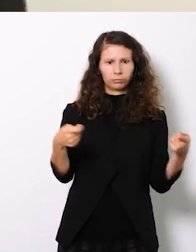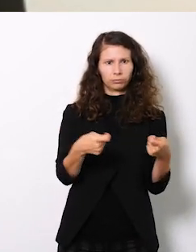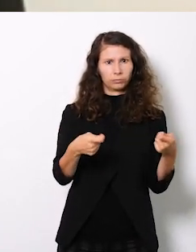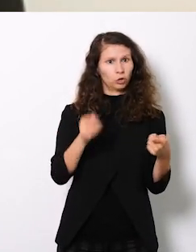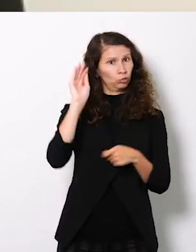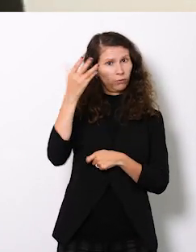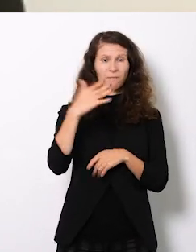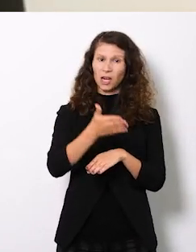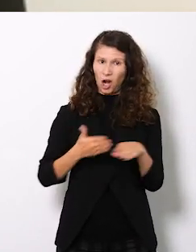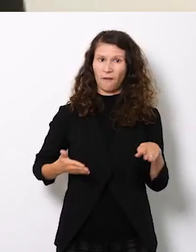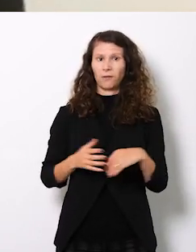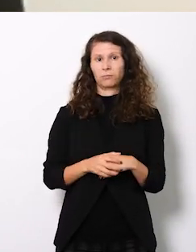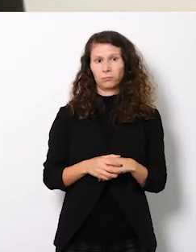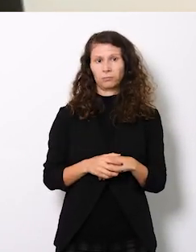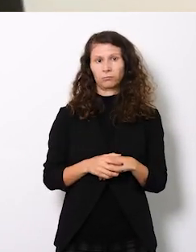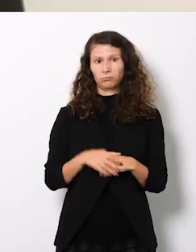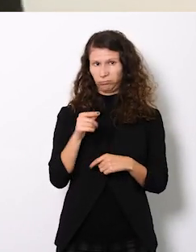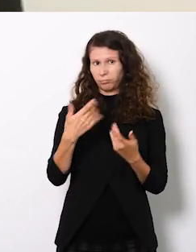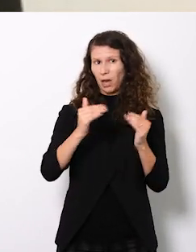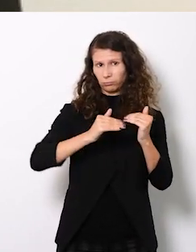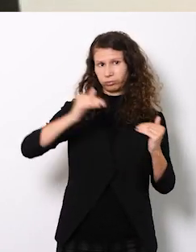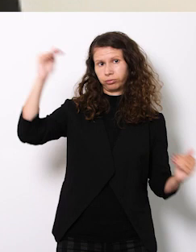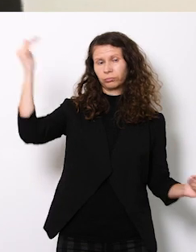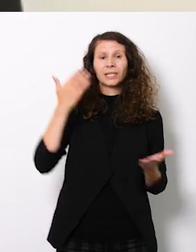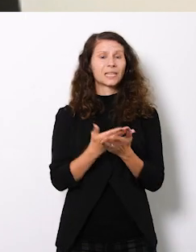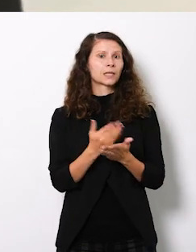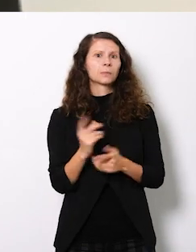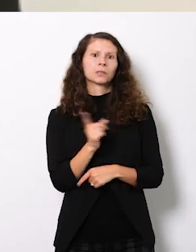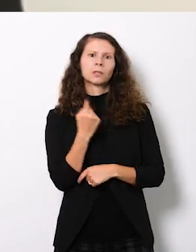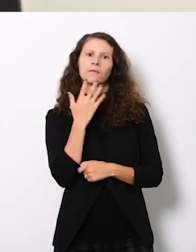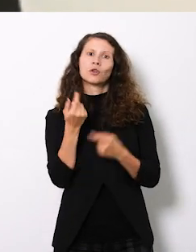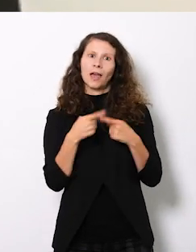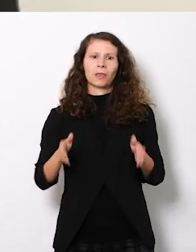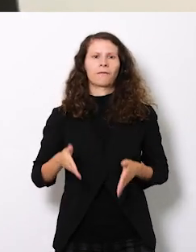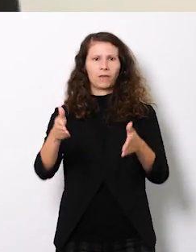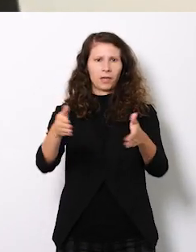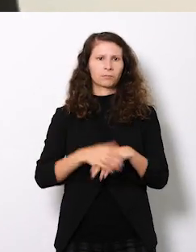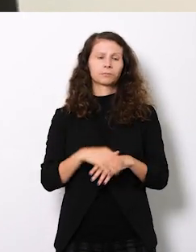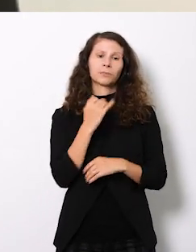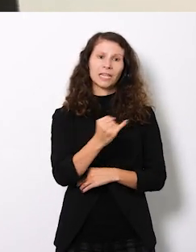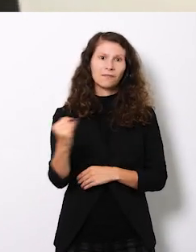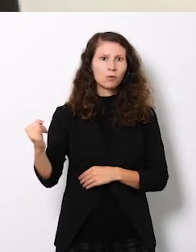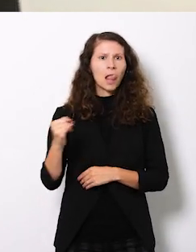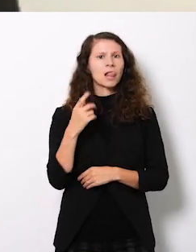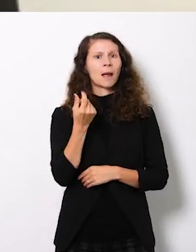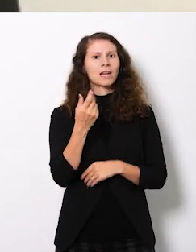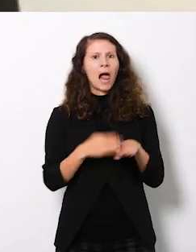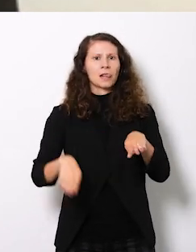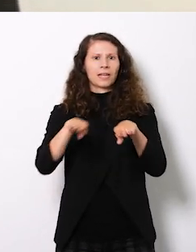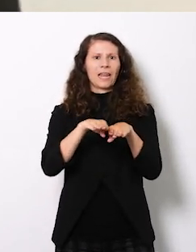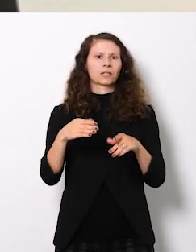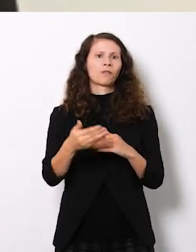verschärft. Und deshalb wollen wir einen anderen Weg gehen. Wir wollen möglichst stärken die individuelle und auch